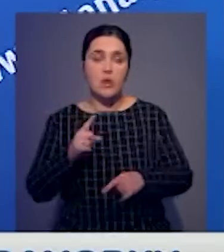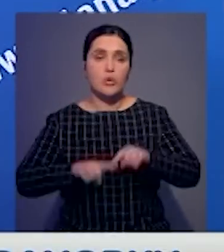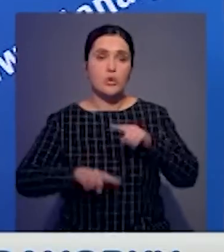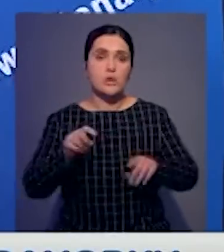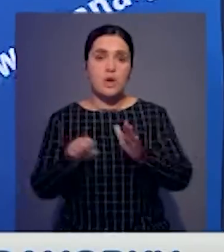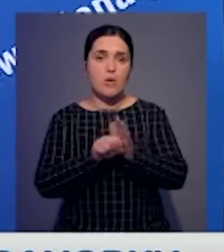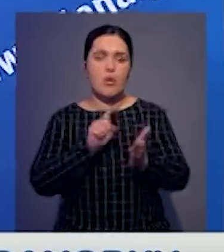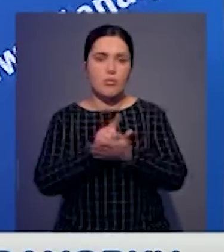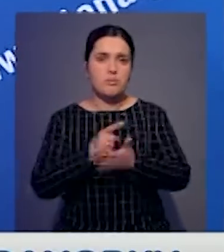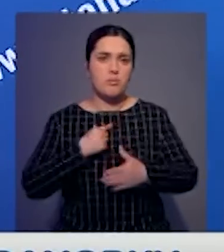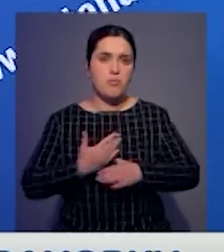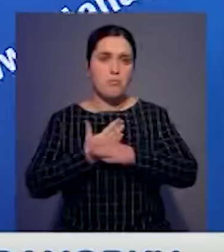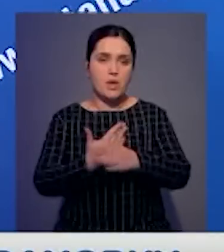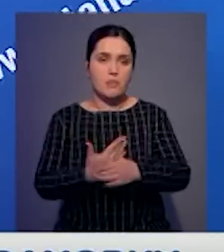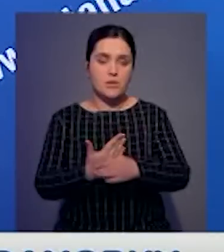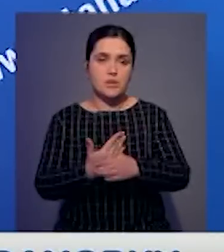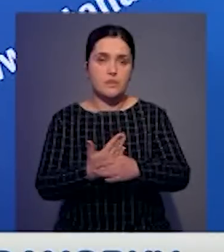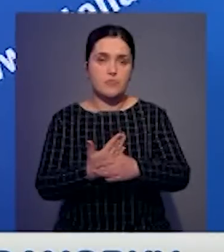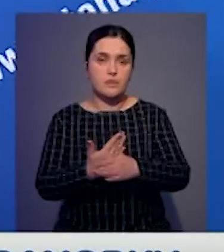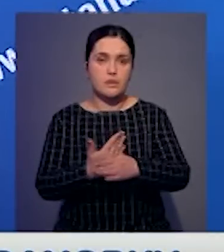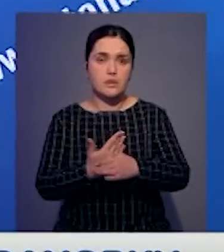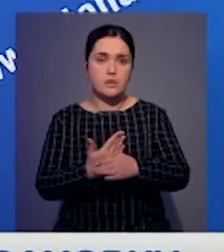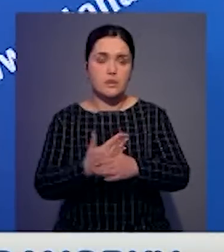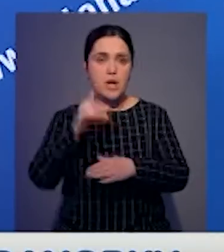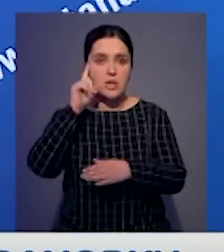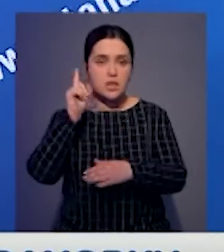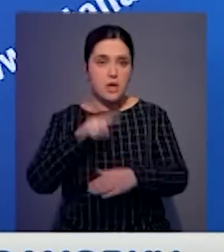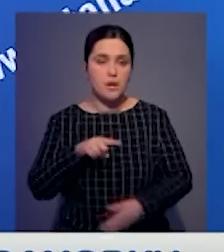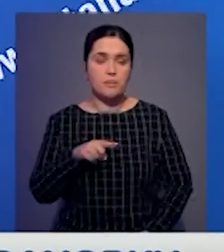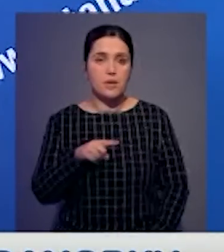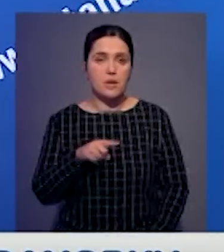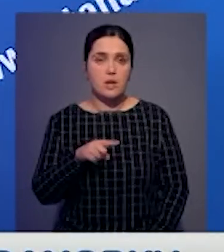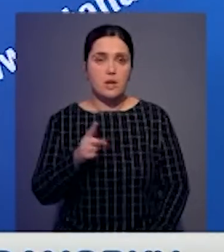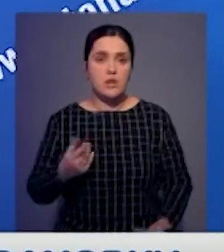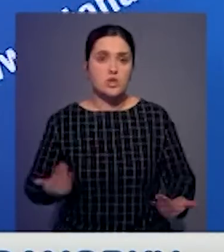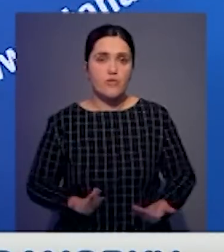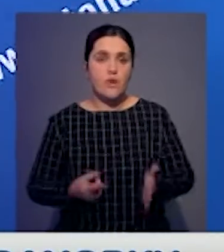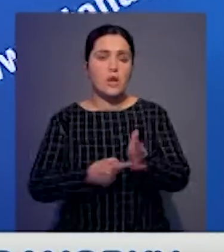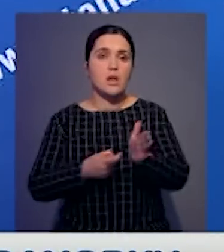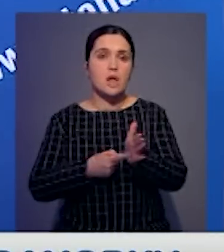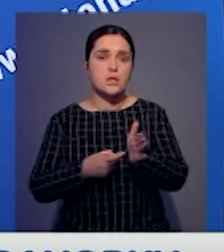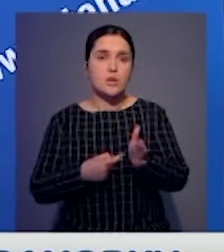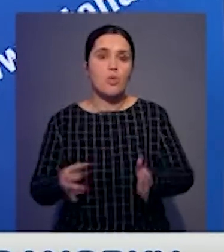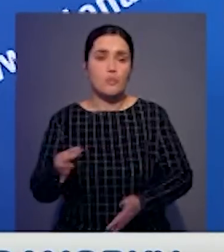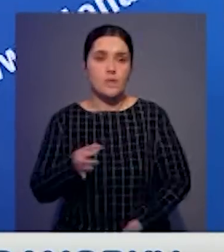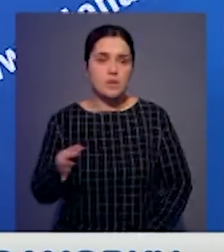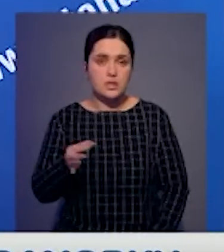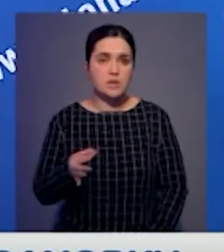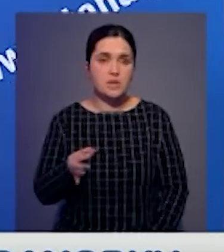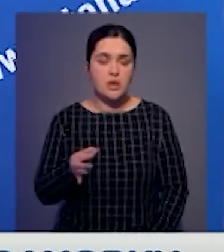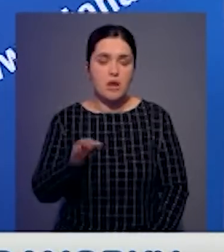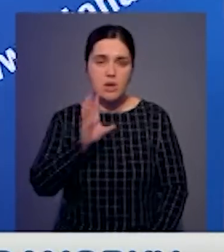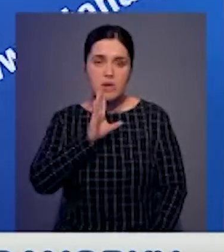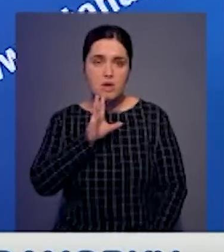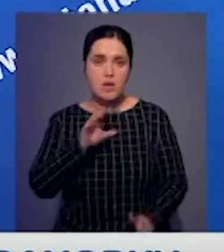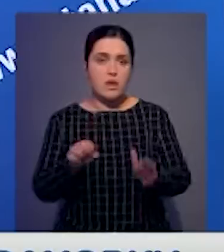погибшим обязательно мы поможем, вот, узнаем о том, что... Она живет в Карганинской области, ну, жила в Карганинской области. Вот, то